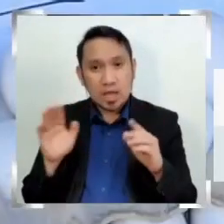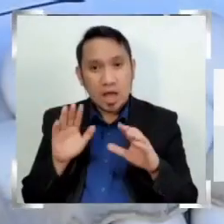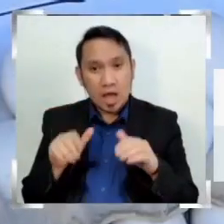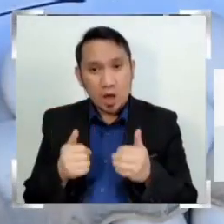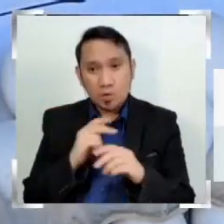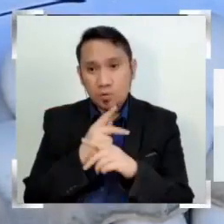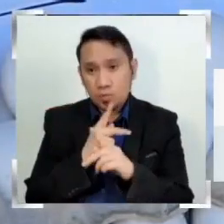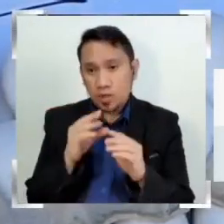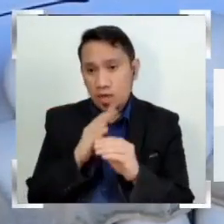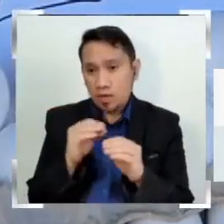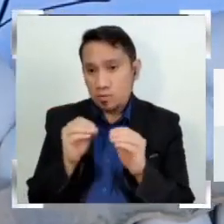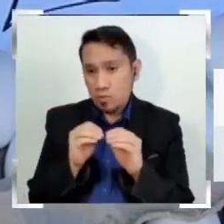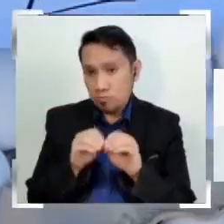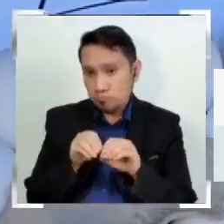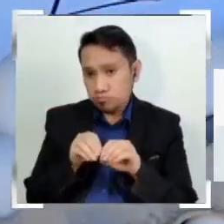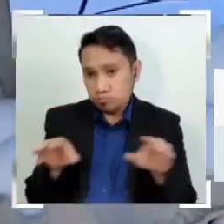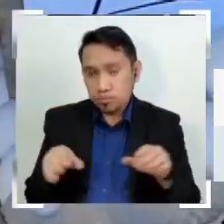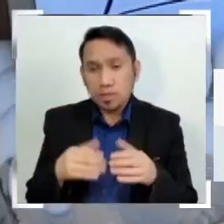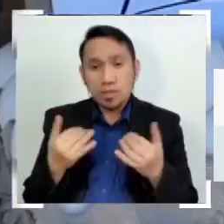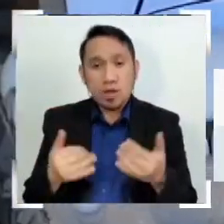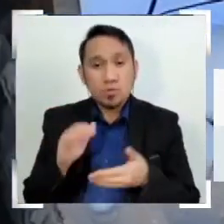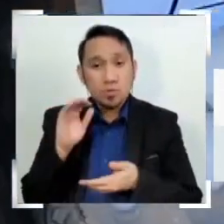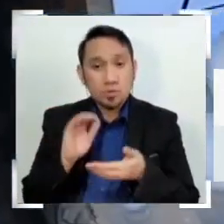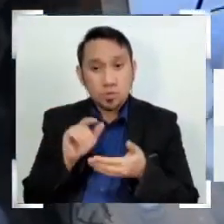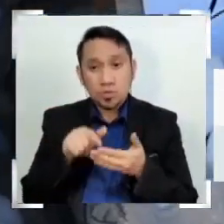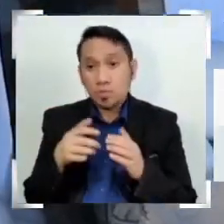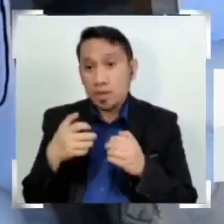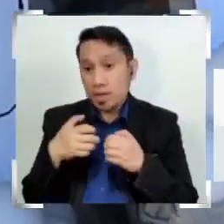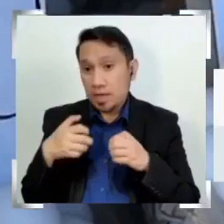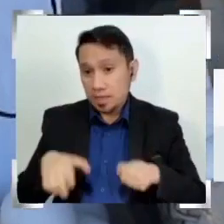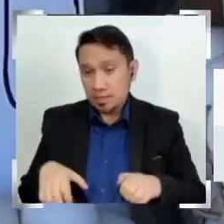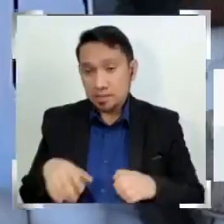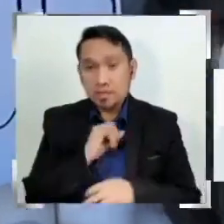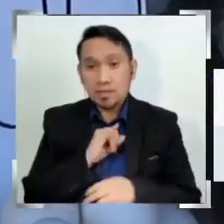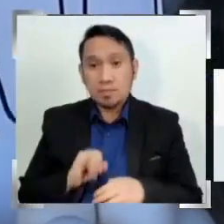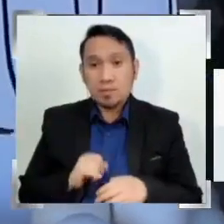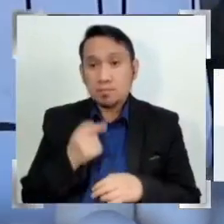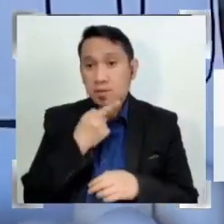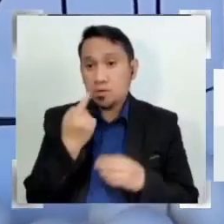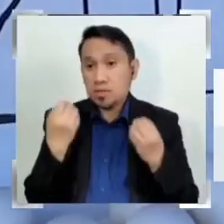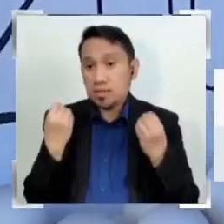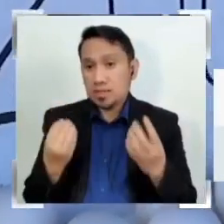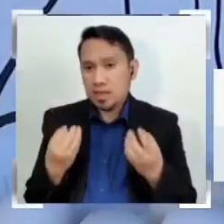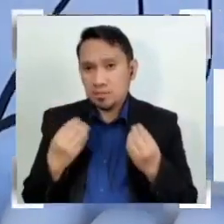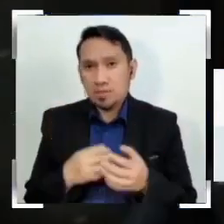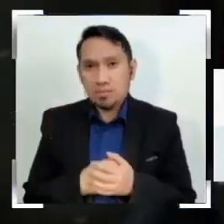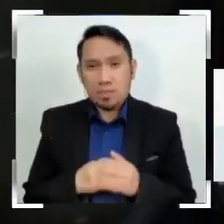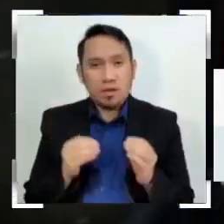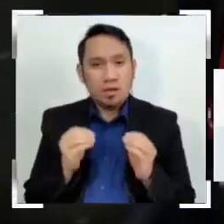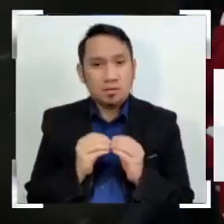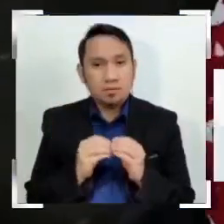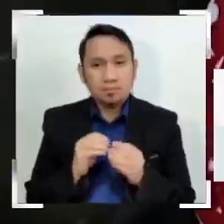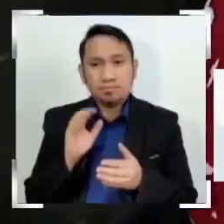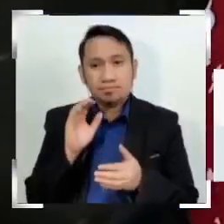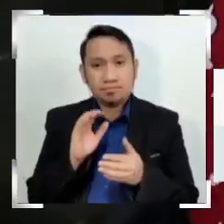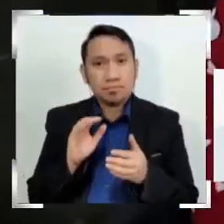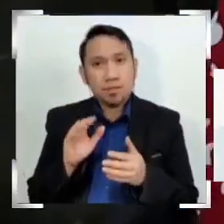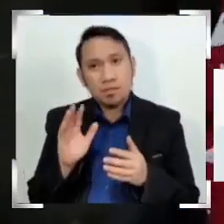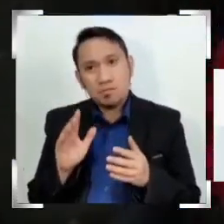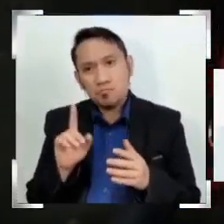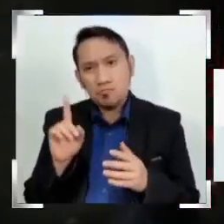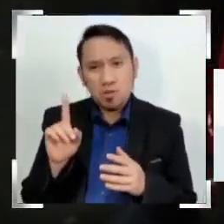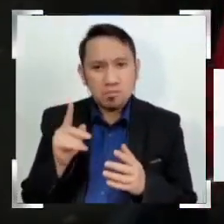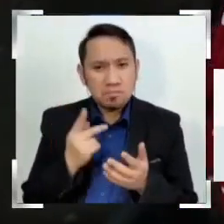efficient. Bumaba naman ang presyo ng itlog sa mga palengke sa Isabela dahil sa dami ng supply. Mas mura ng 50 sentimo hanggang piso ang kada